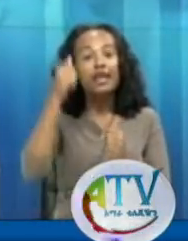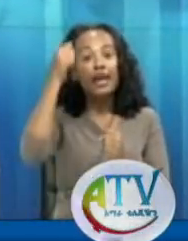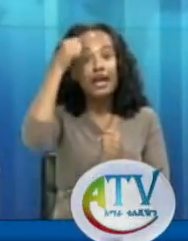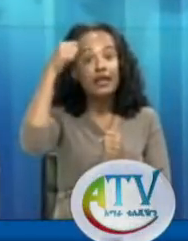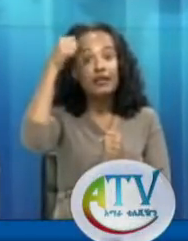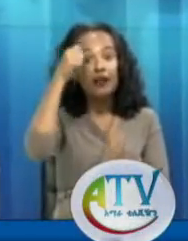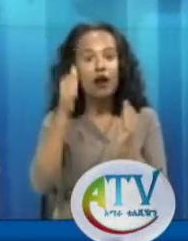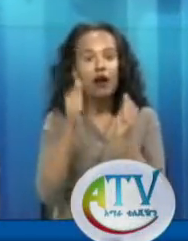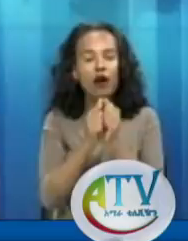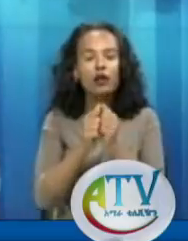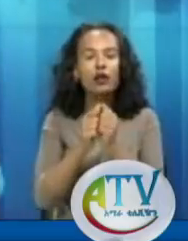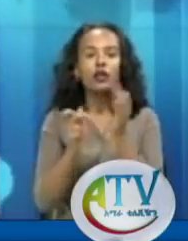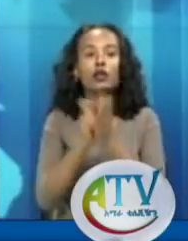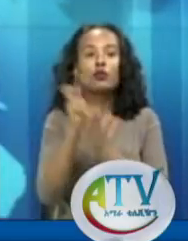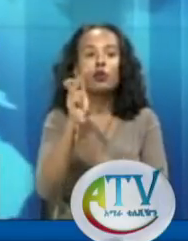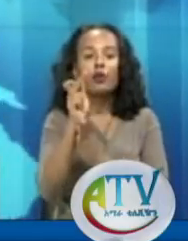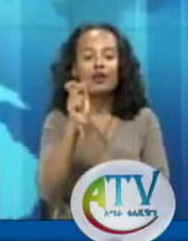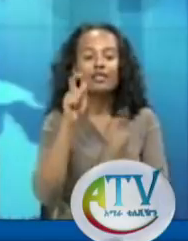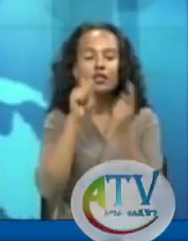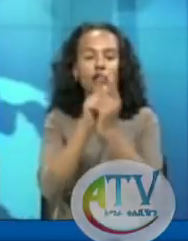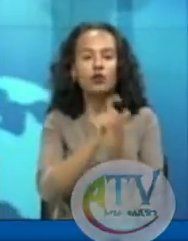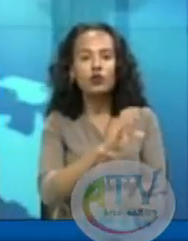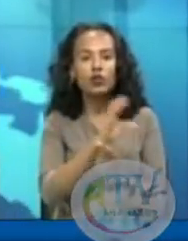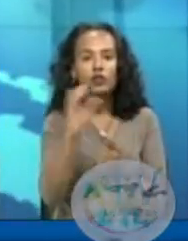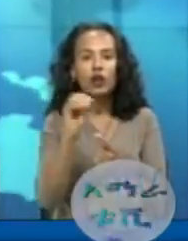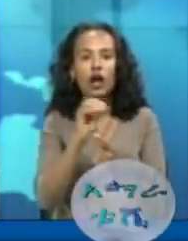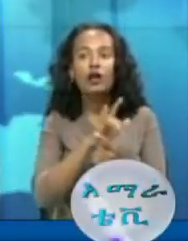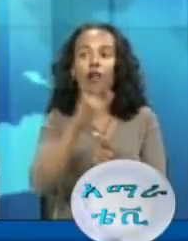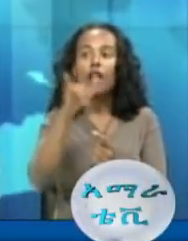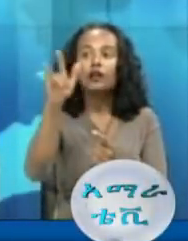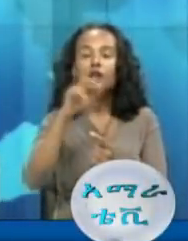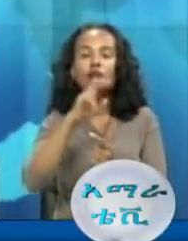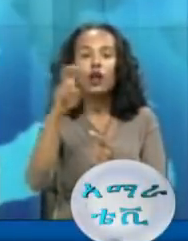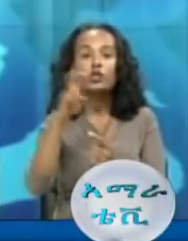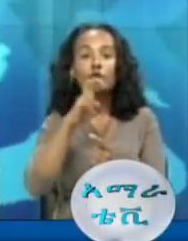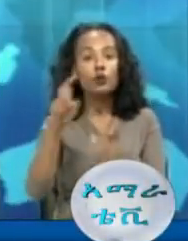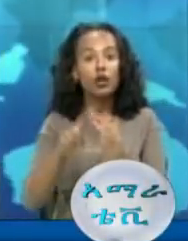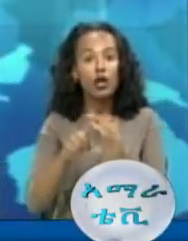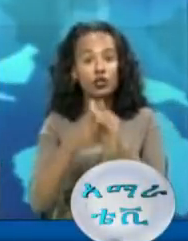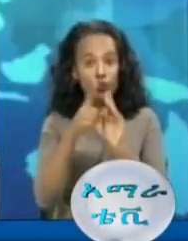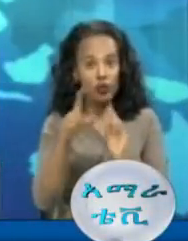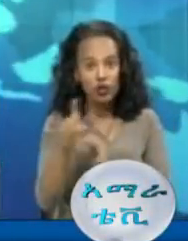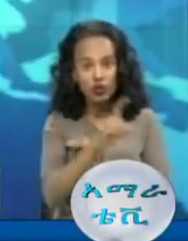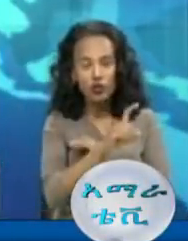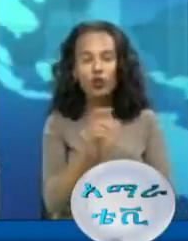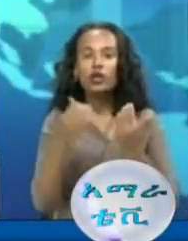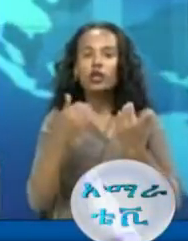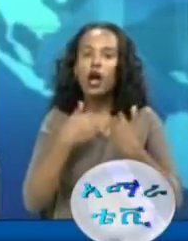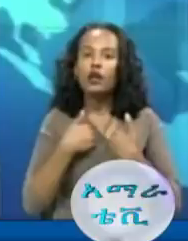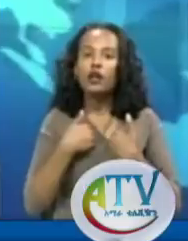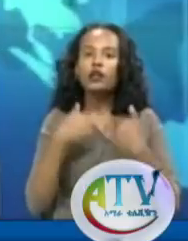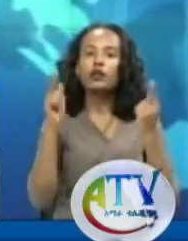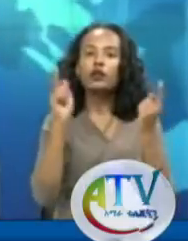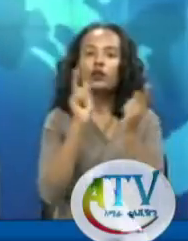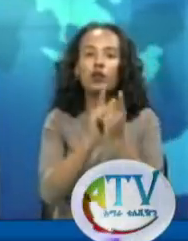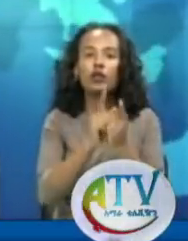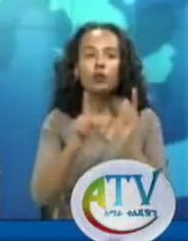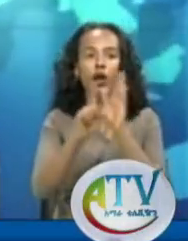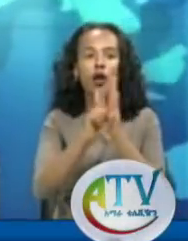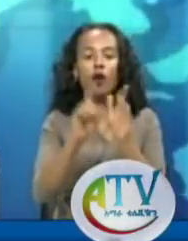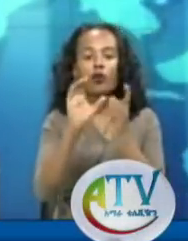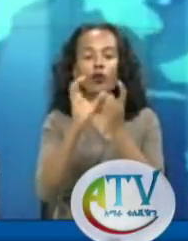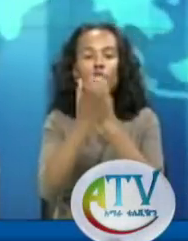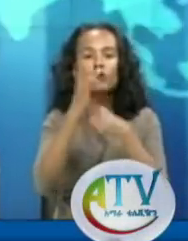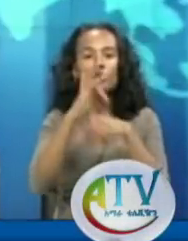ጋር የዲፕሎማሲ ግንኙነትና የአየር ትራንስፖርት ያስጀመር ሲሆን ያለን ግንኙነት በህጋዊ